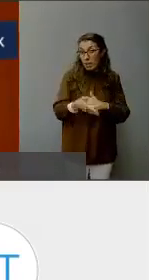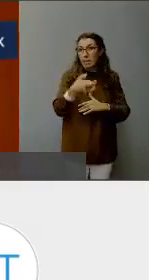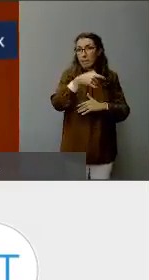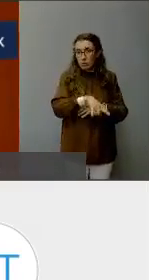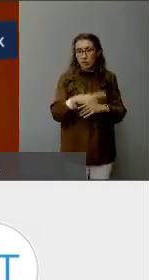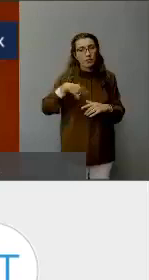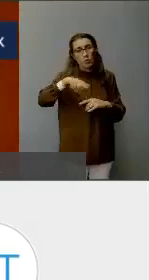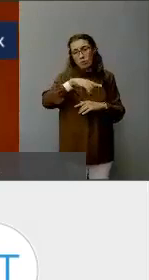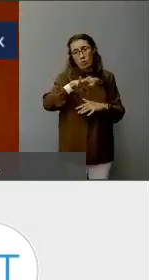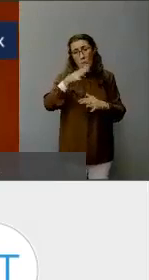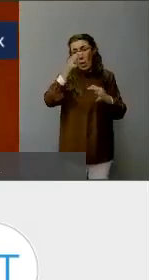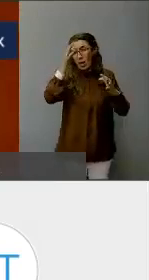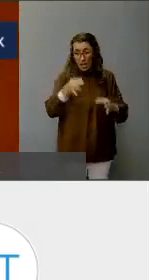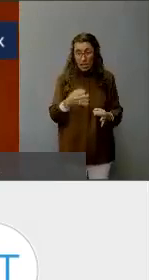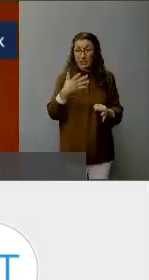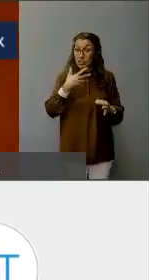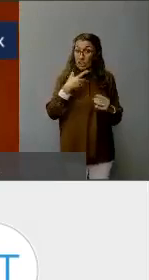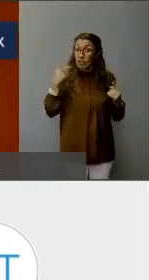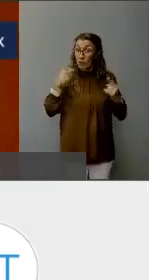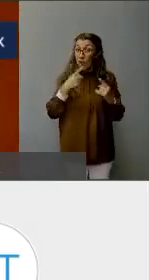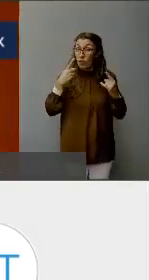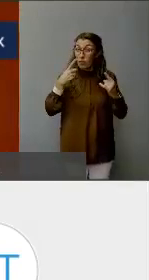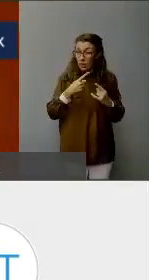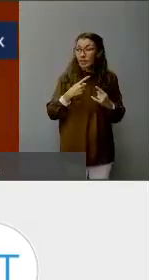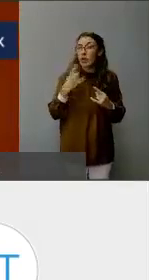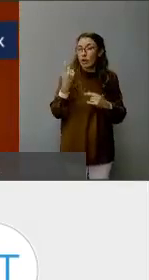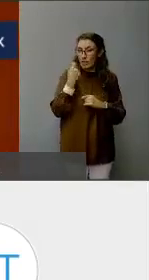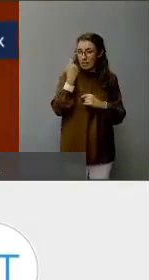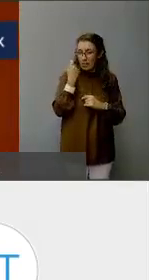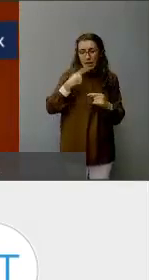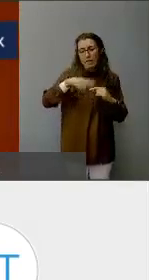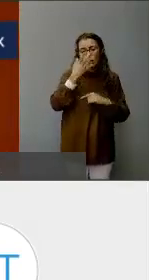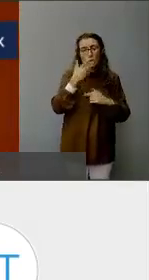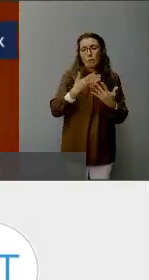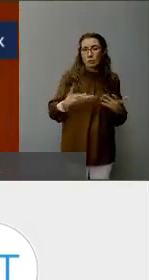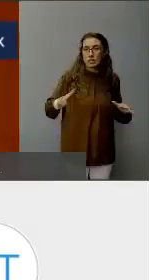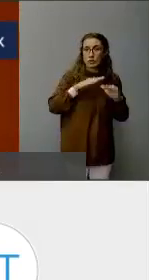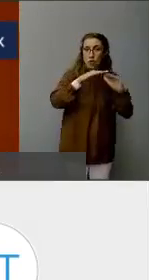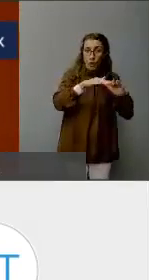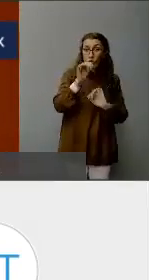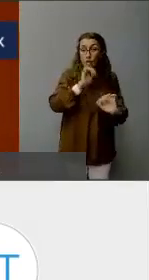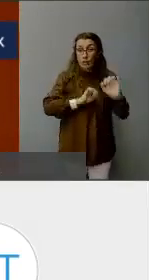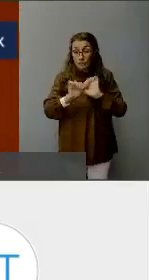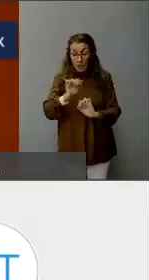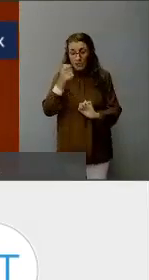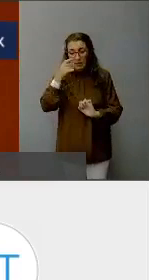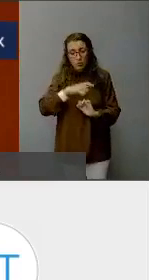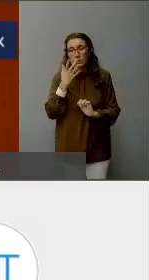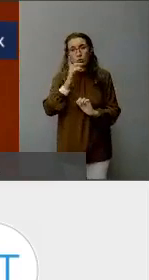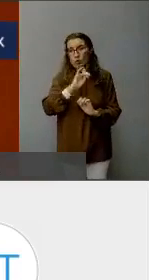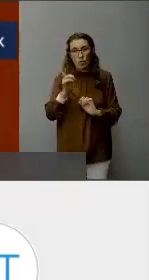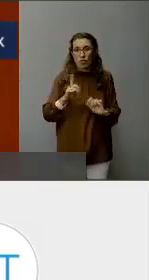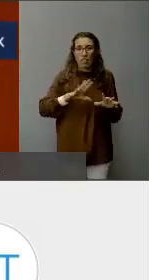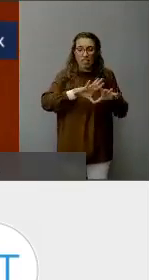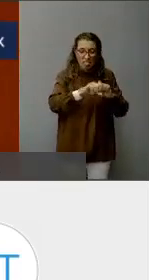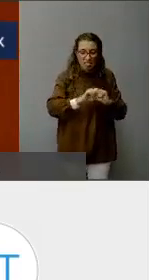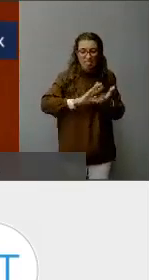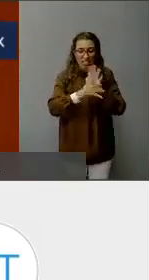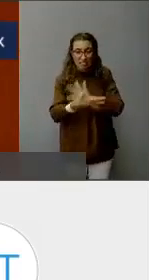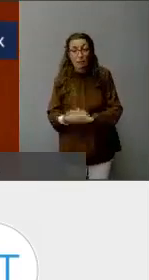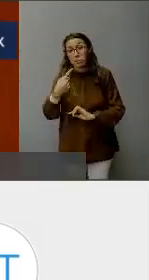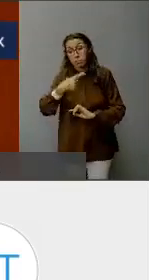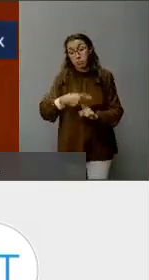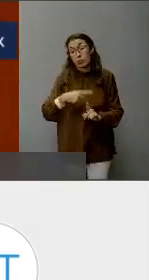d'interesse perché siamo contro il cemento perché siamo per la difesa del territorio da nuove speculazioni e miopi e crediamo che quella parte del territorio